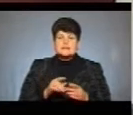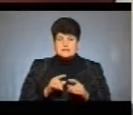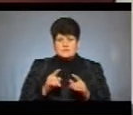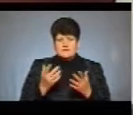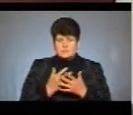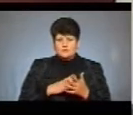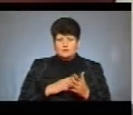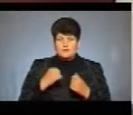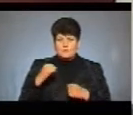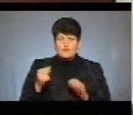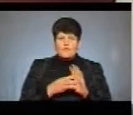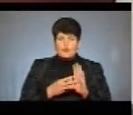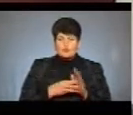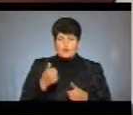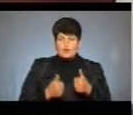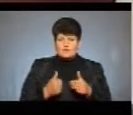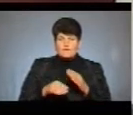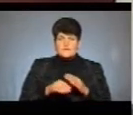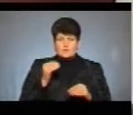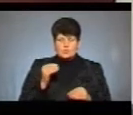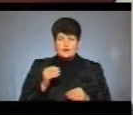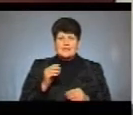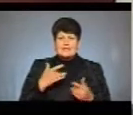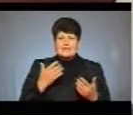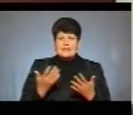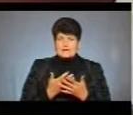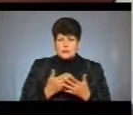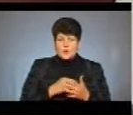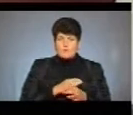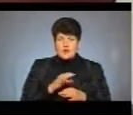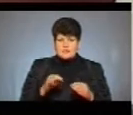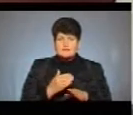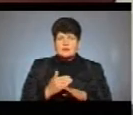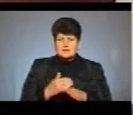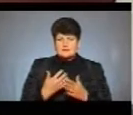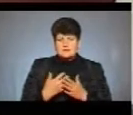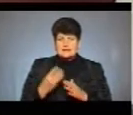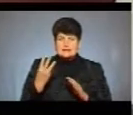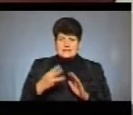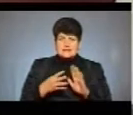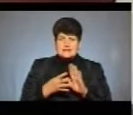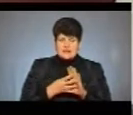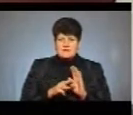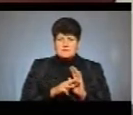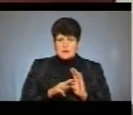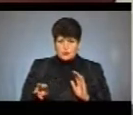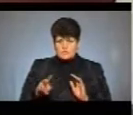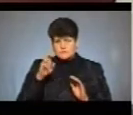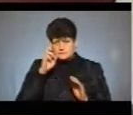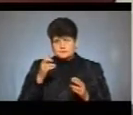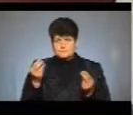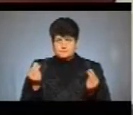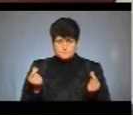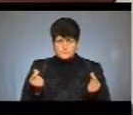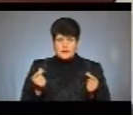8-го конкурсного відбору кінопроєктів Держкіно. На створення фільму виділили майже 39 мільйонів бюджетних гривень.